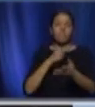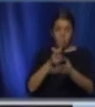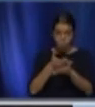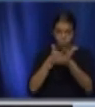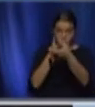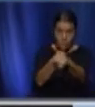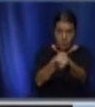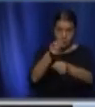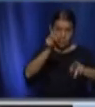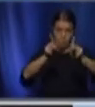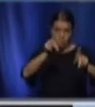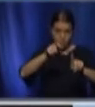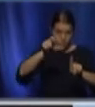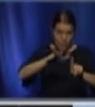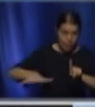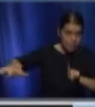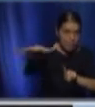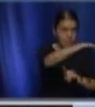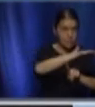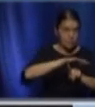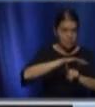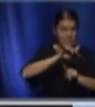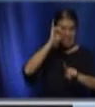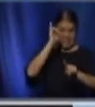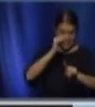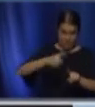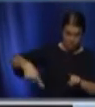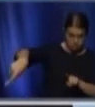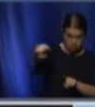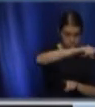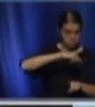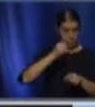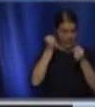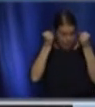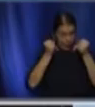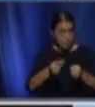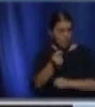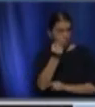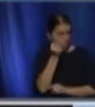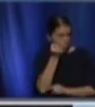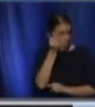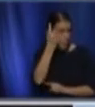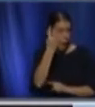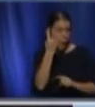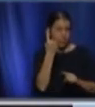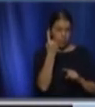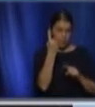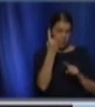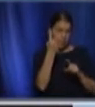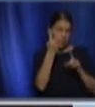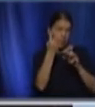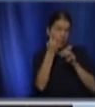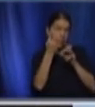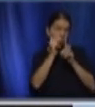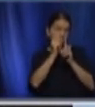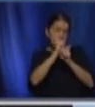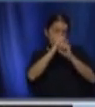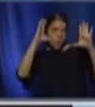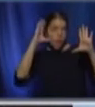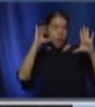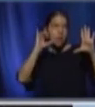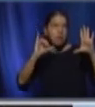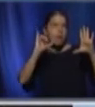de comprendre l'impact puis que la situation puis l'importance de suivre